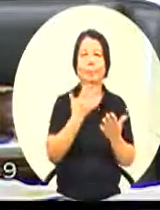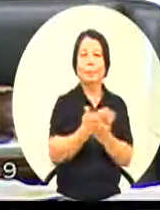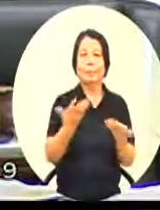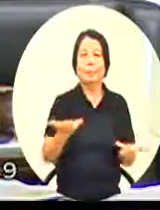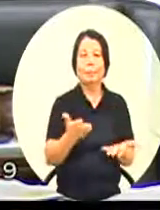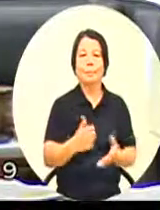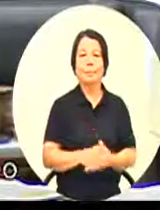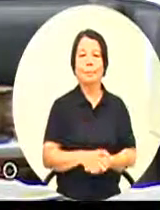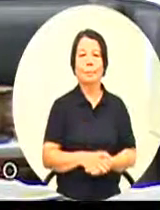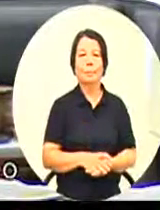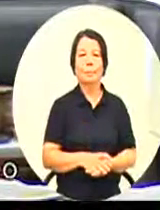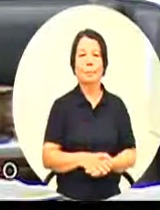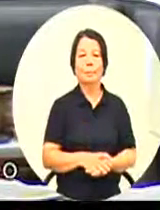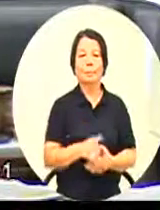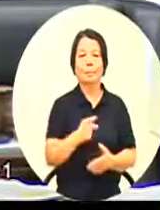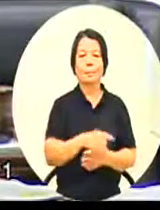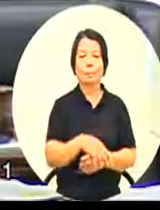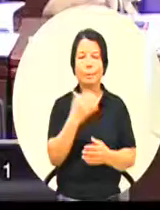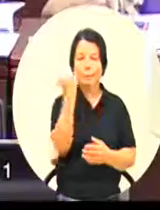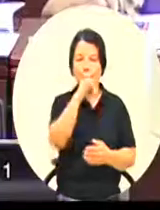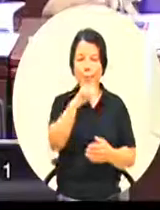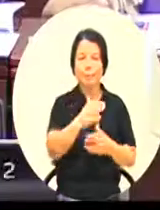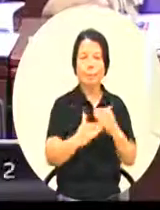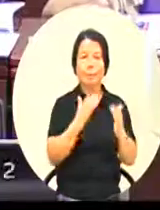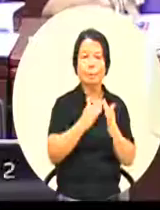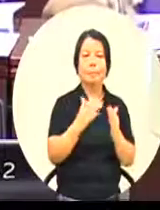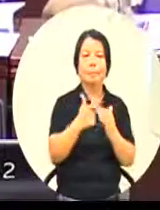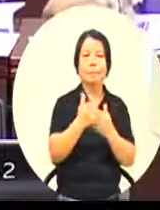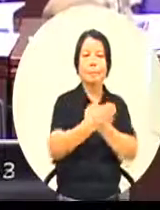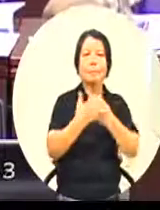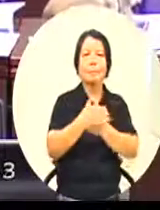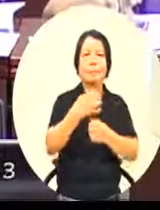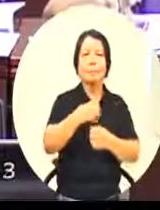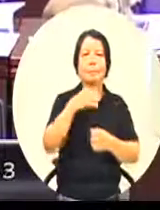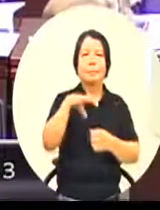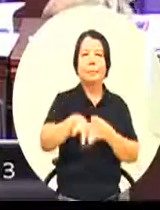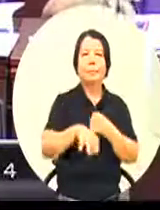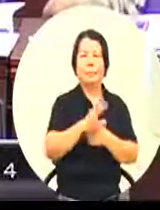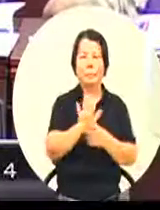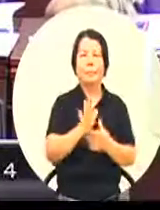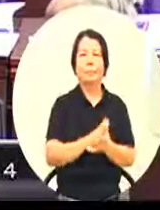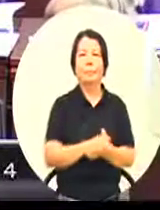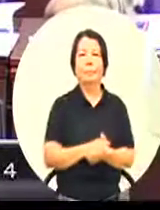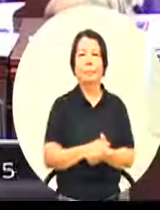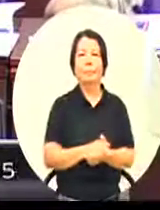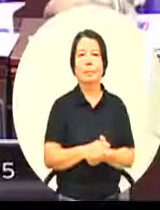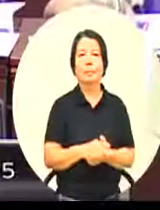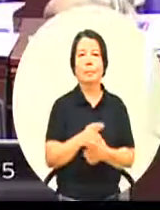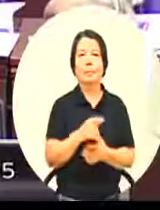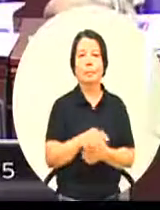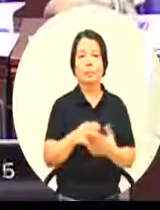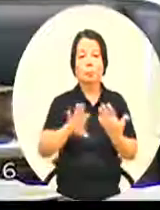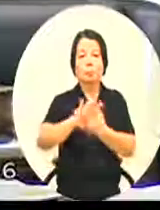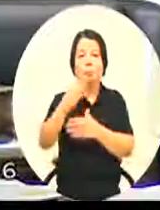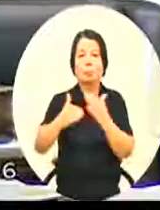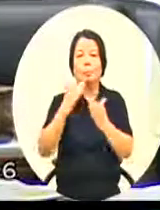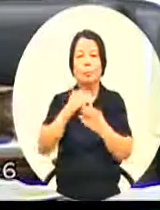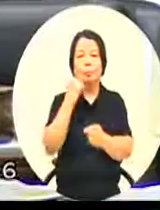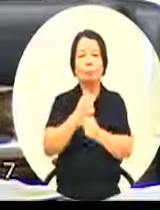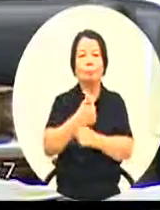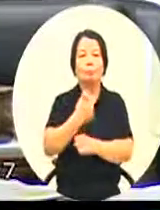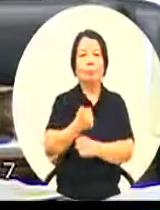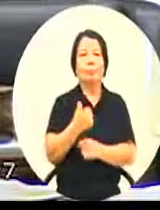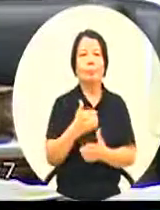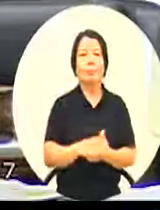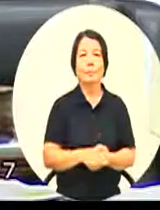办？ 这都是意外险，应该是在学校的这个保全范围里头都有。 那其实有的学校是觉得他们做得很好，就是